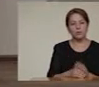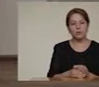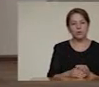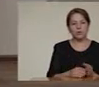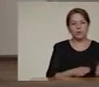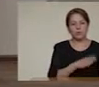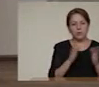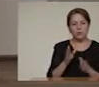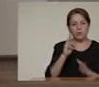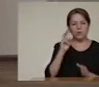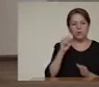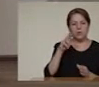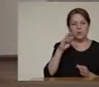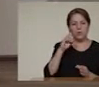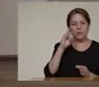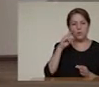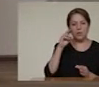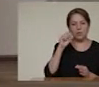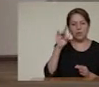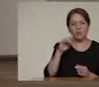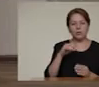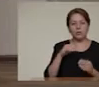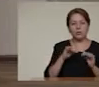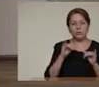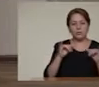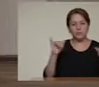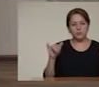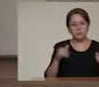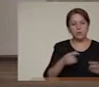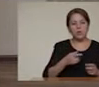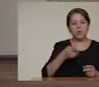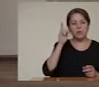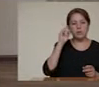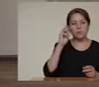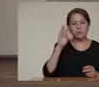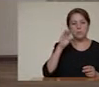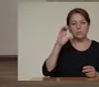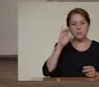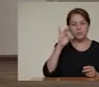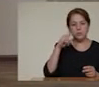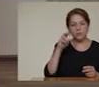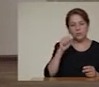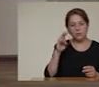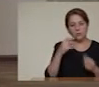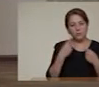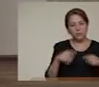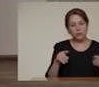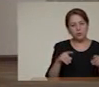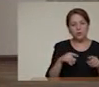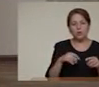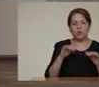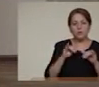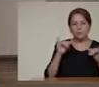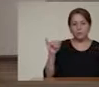Keyingi kalendarning rivojlanishida aynan qadimgi Misrdan tashqari boshqa rivojlangan